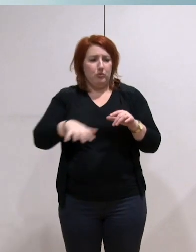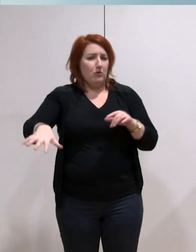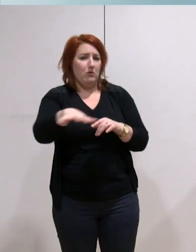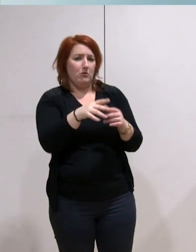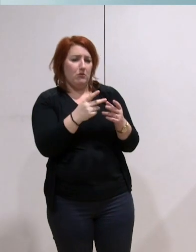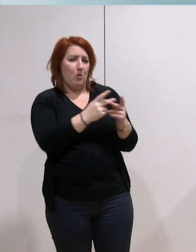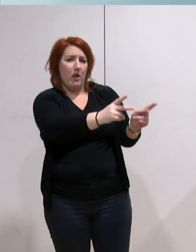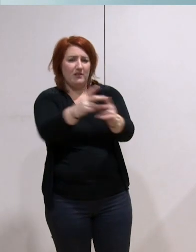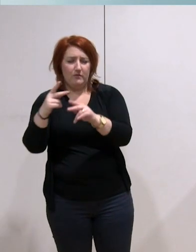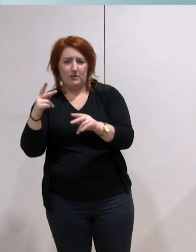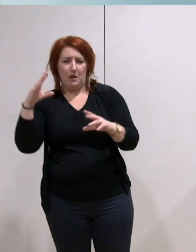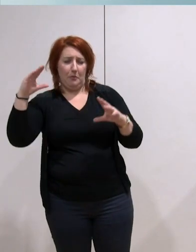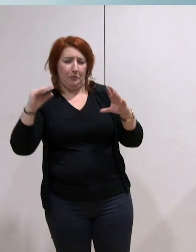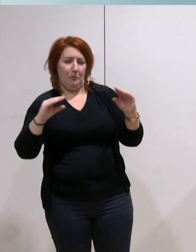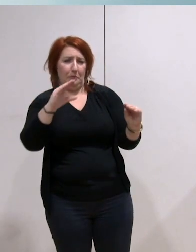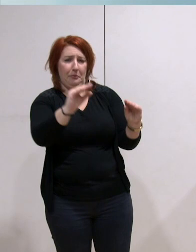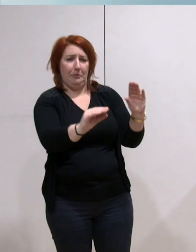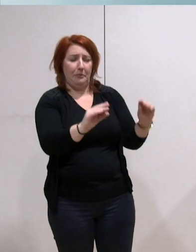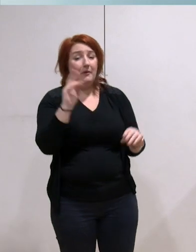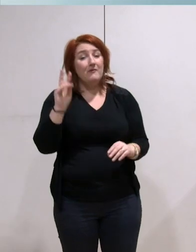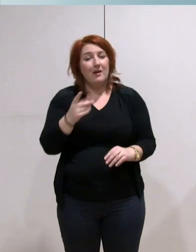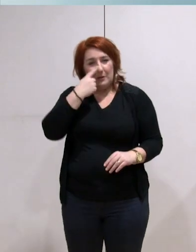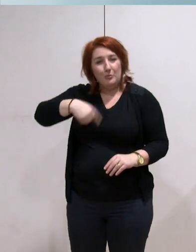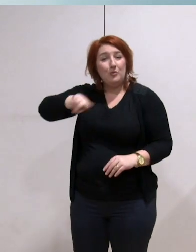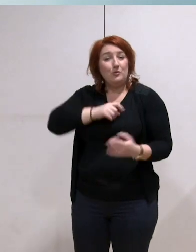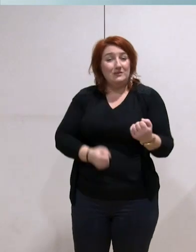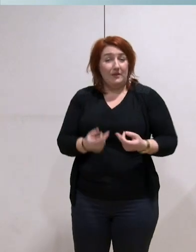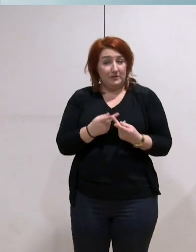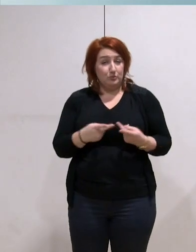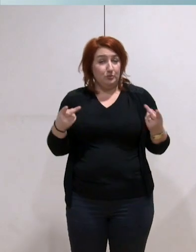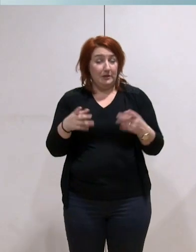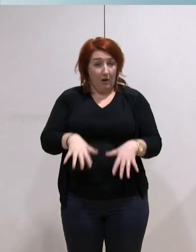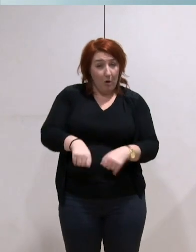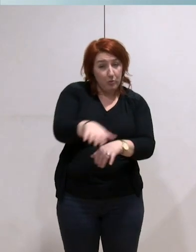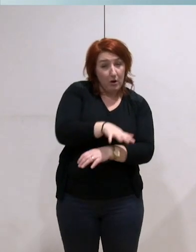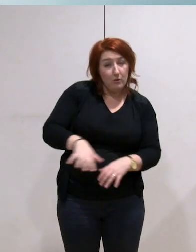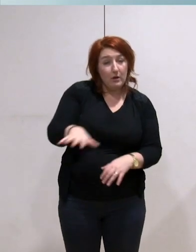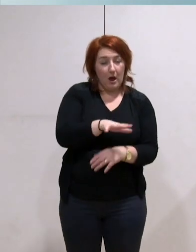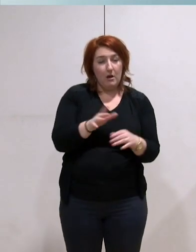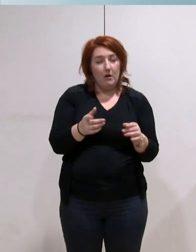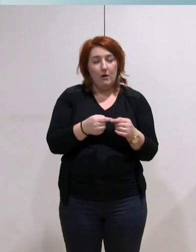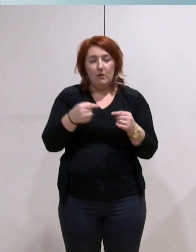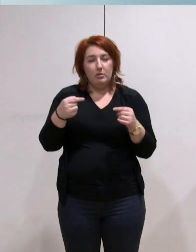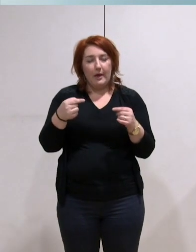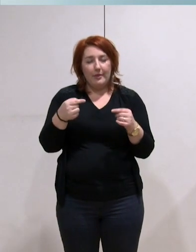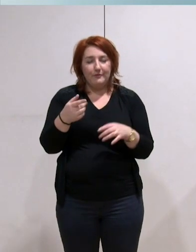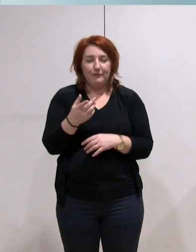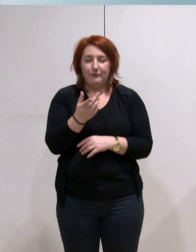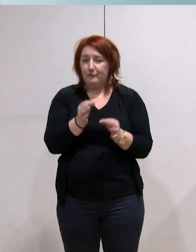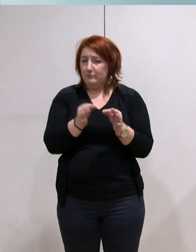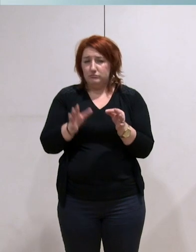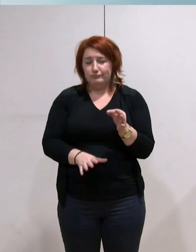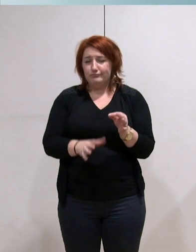aura des conséquences très négatives pour le niveau du service public et de l'emploi local trois solutions étai